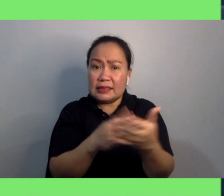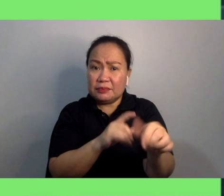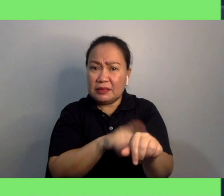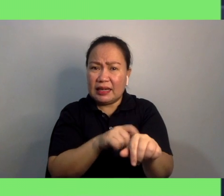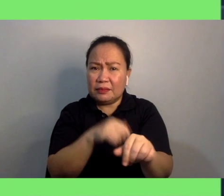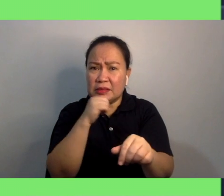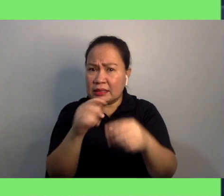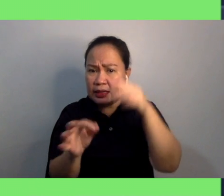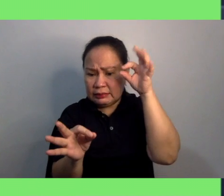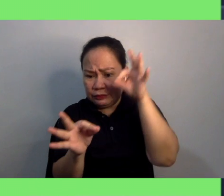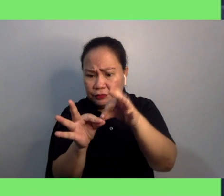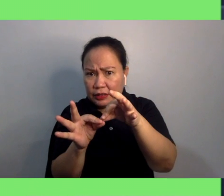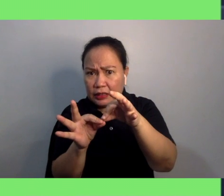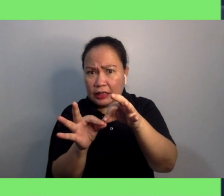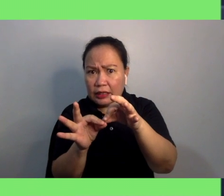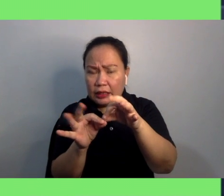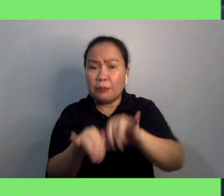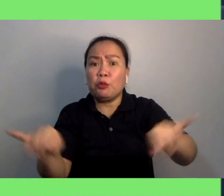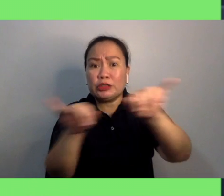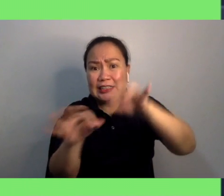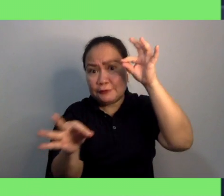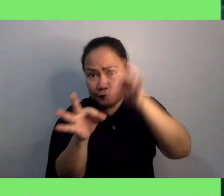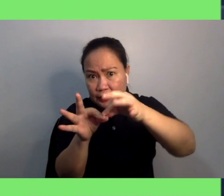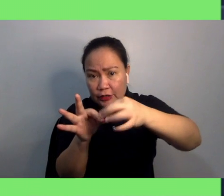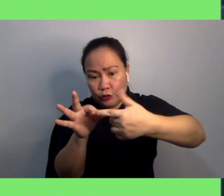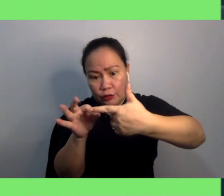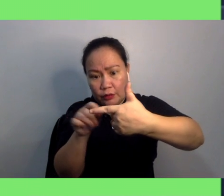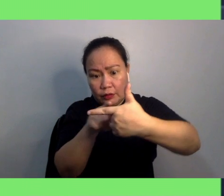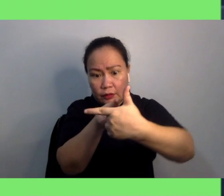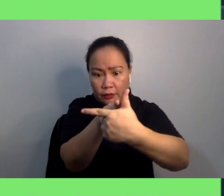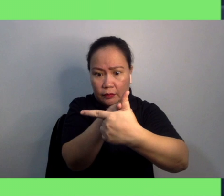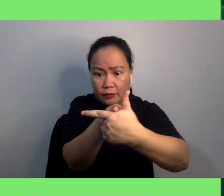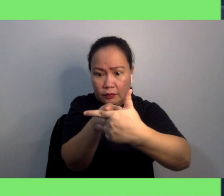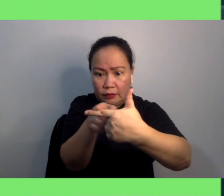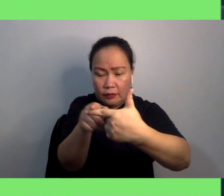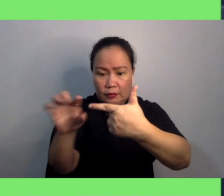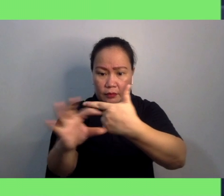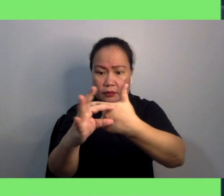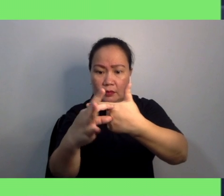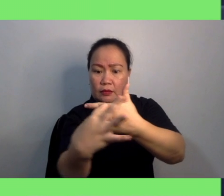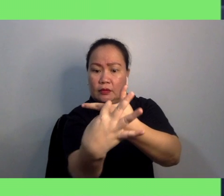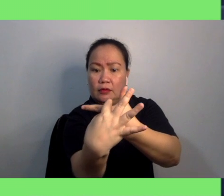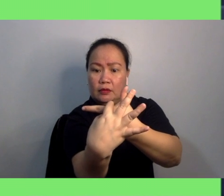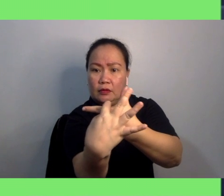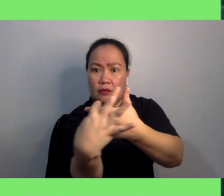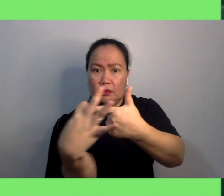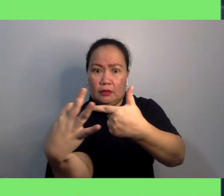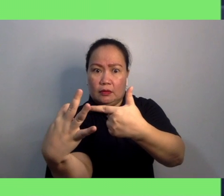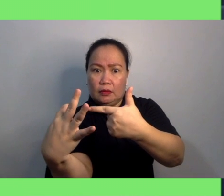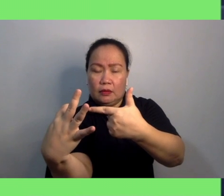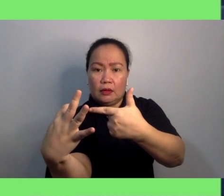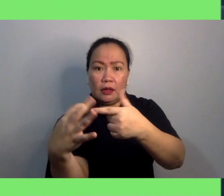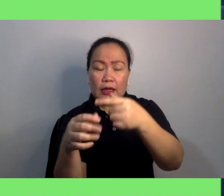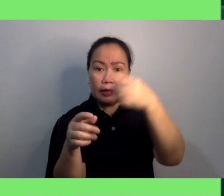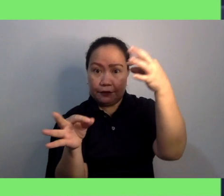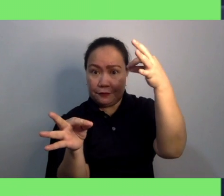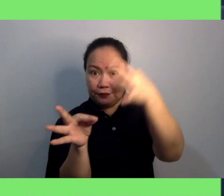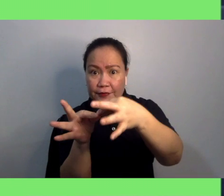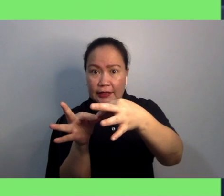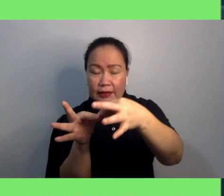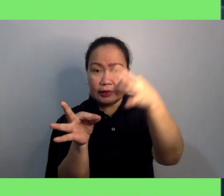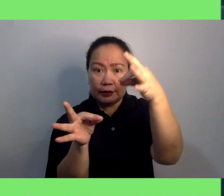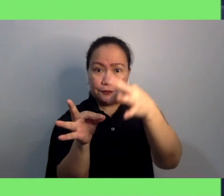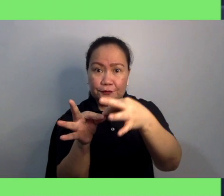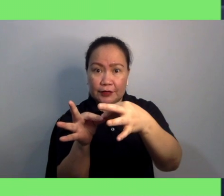dun sa side ng angle mo. So, dapat, yung 0 degree ng protractor nakatapat po doon